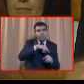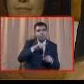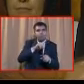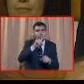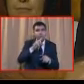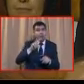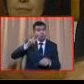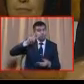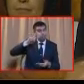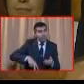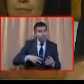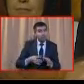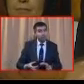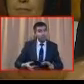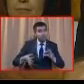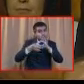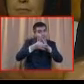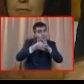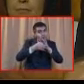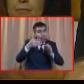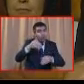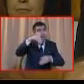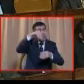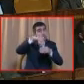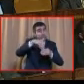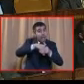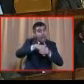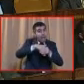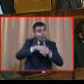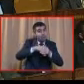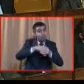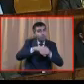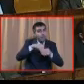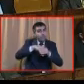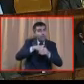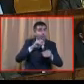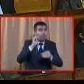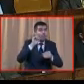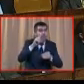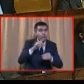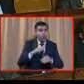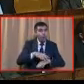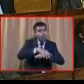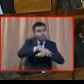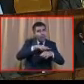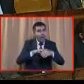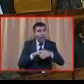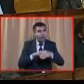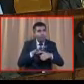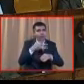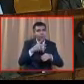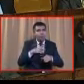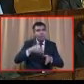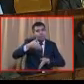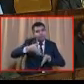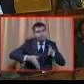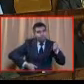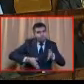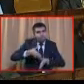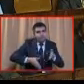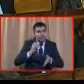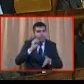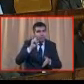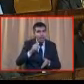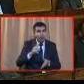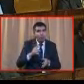استجابتكم لشراكة بين المجلس الإقليمي وجمعية محلية لطريق المعدر الكبير عبر المرسلة ولاد